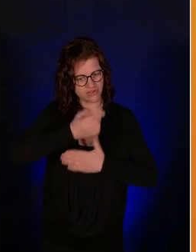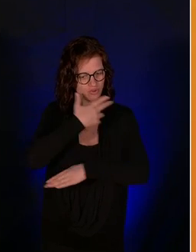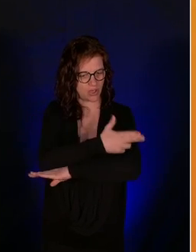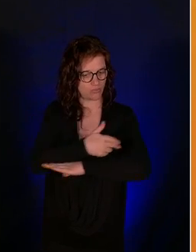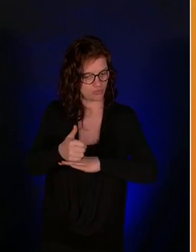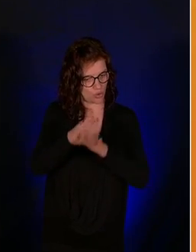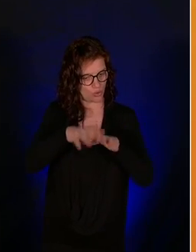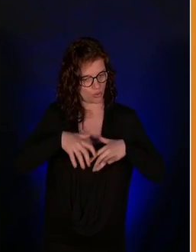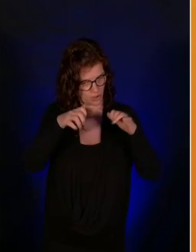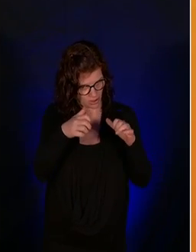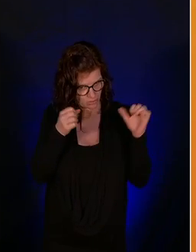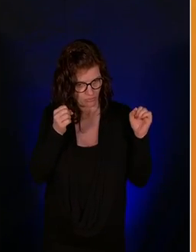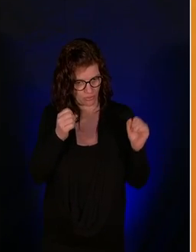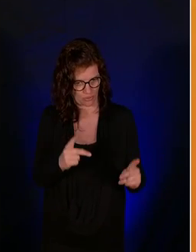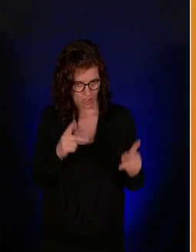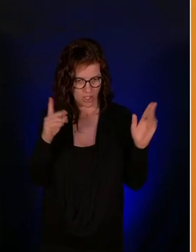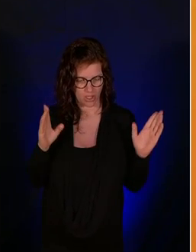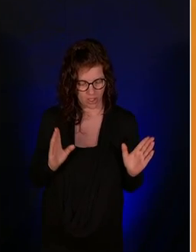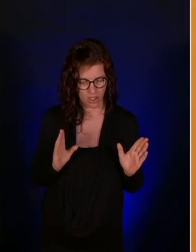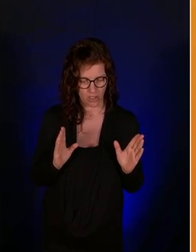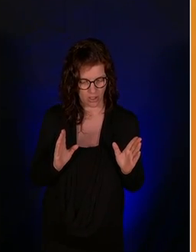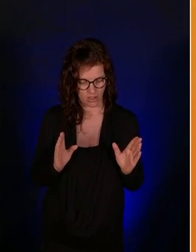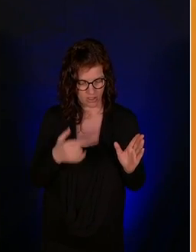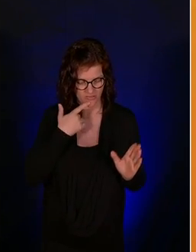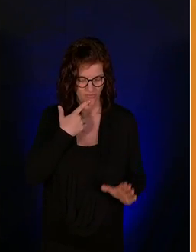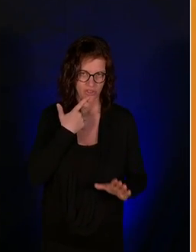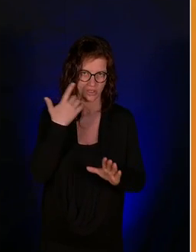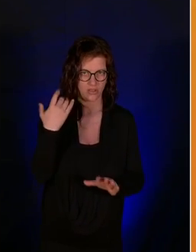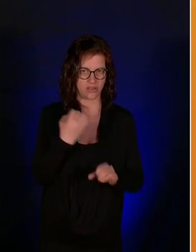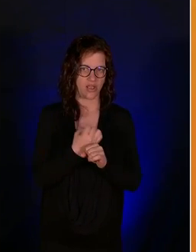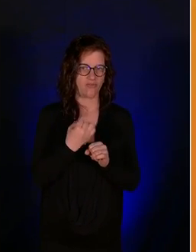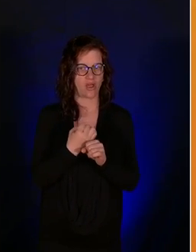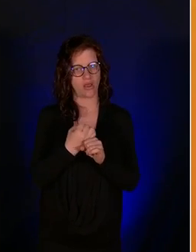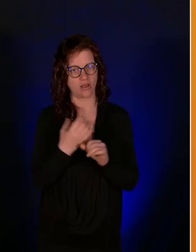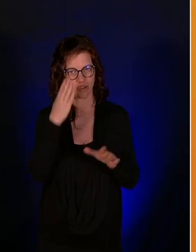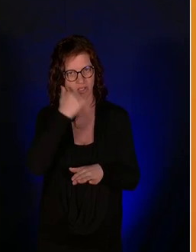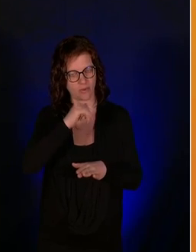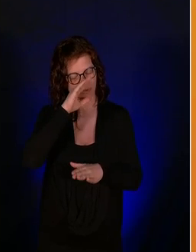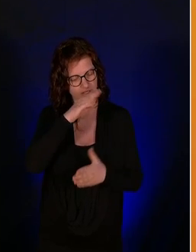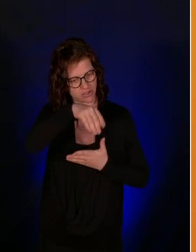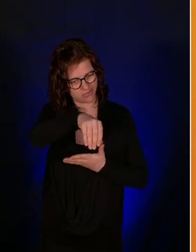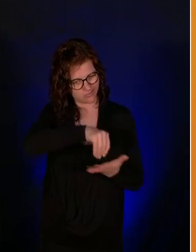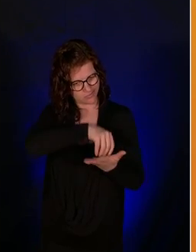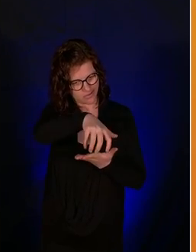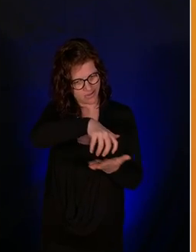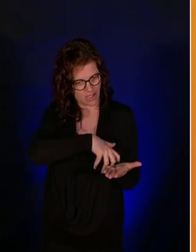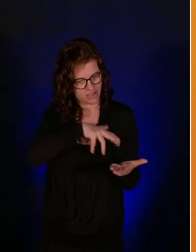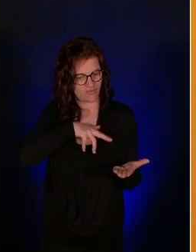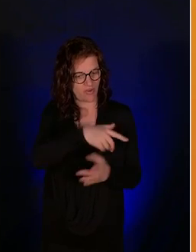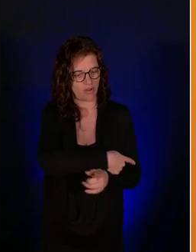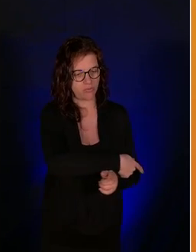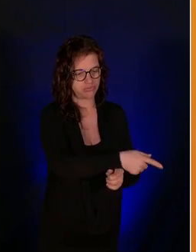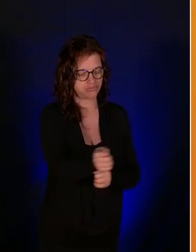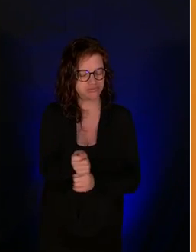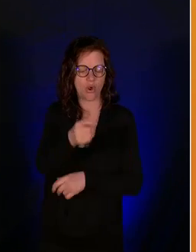donner suite à cette demande et va travailler à rédiger un texte cet après-midi qui vous sera remis sur table soit